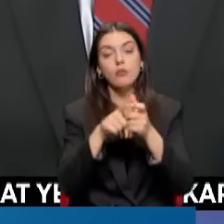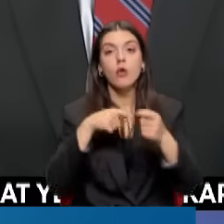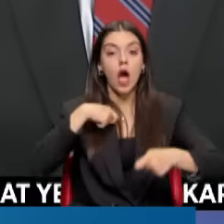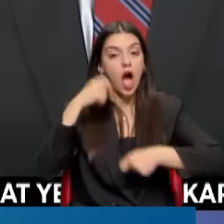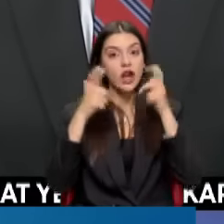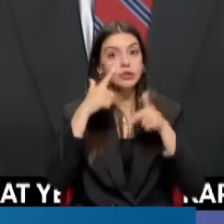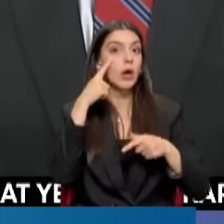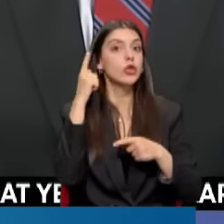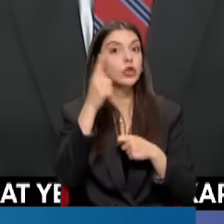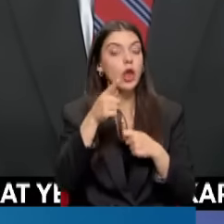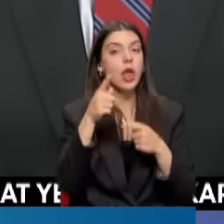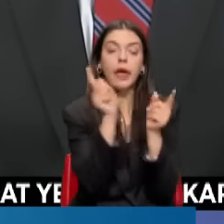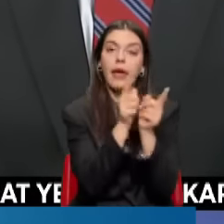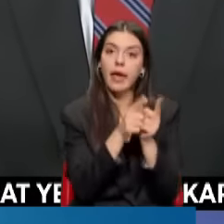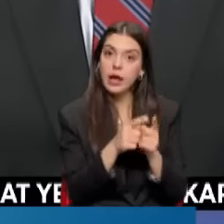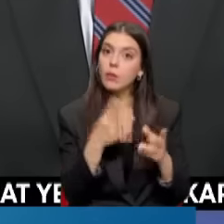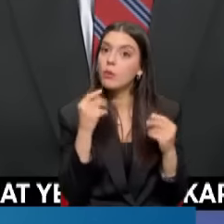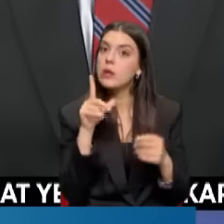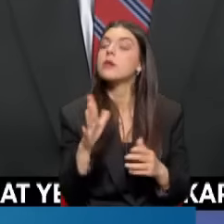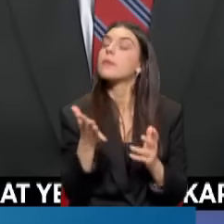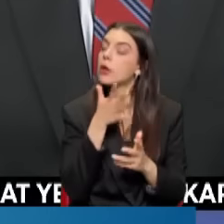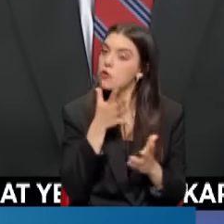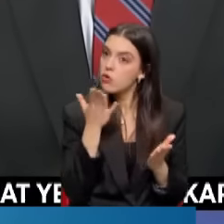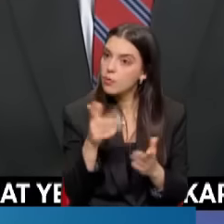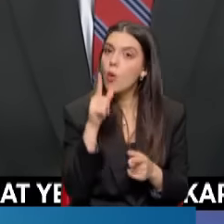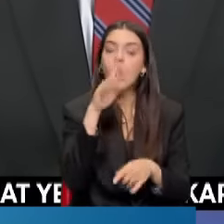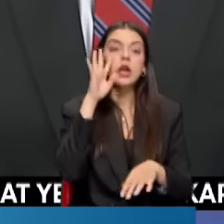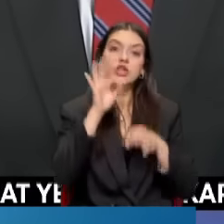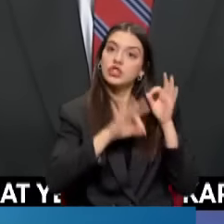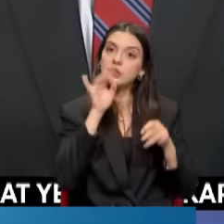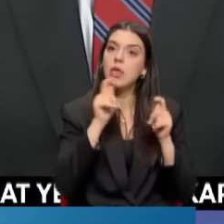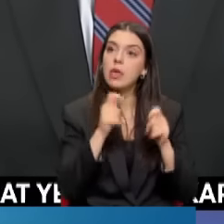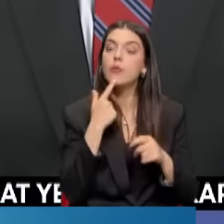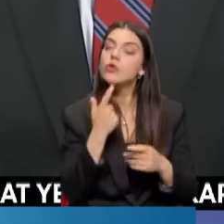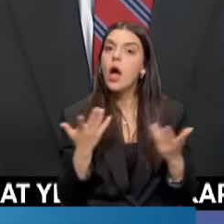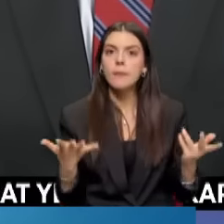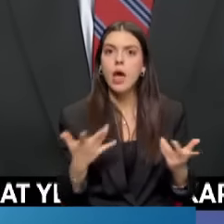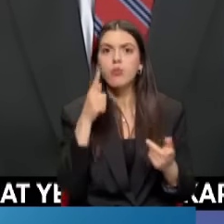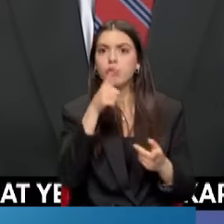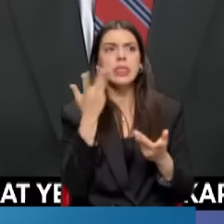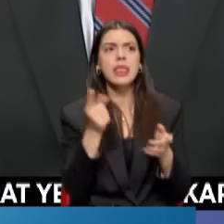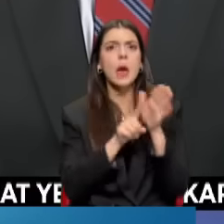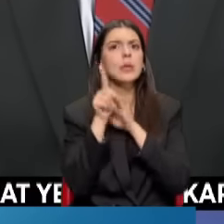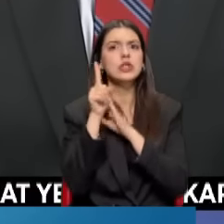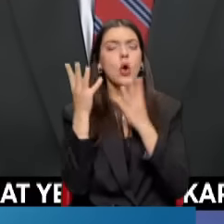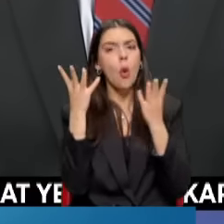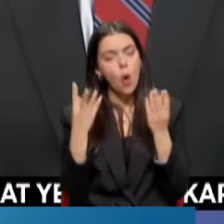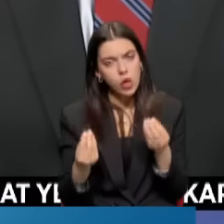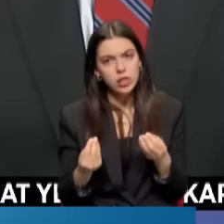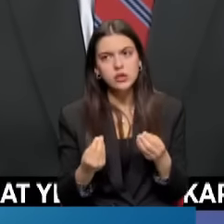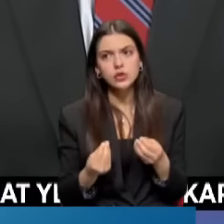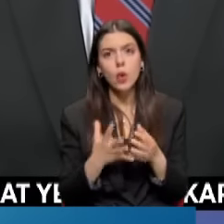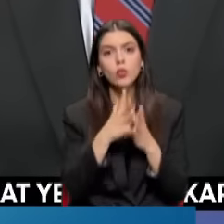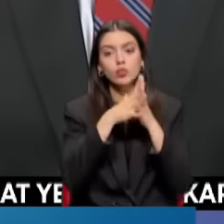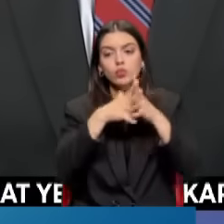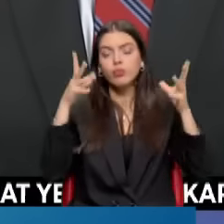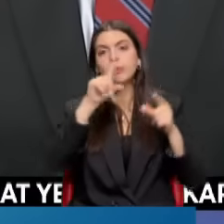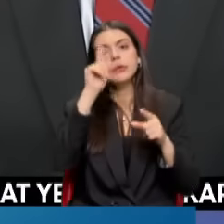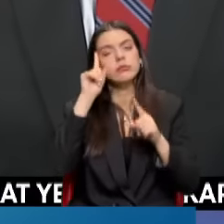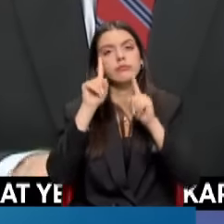etmesi için Eee o taraftan bir inceleme yapıyoruz diyor ama bunda ne kadar başarılı olunacağı da kocaman bir